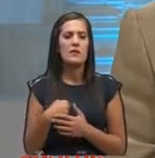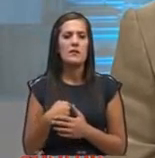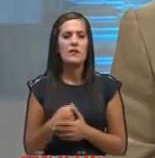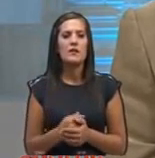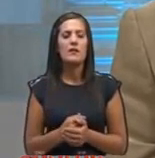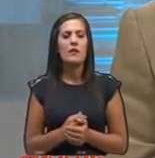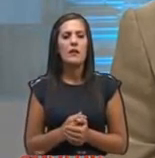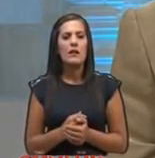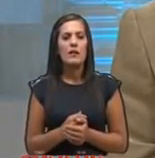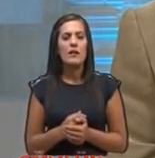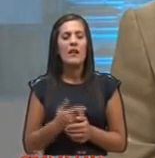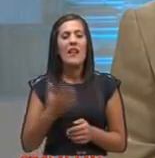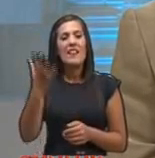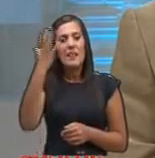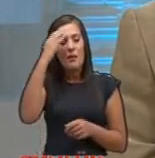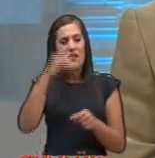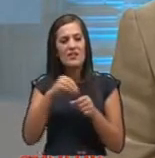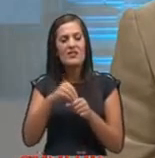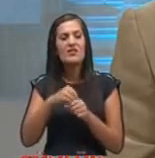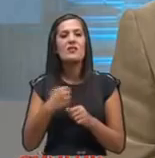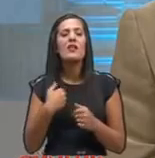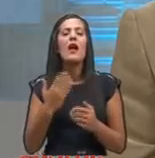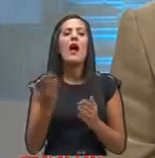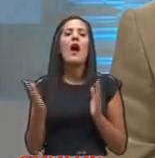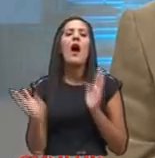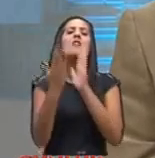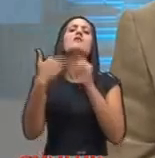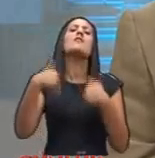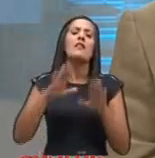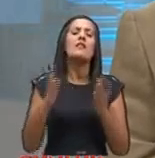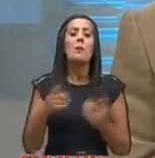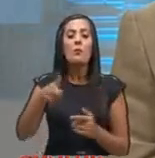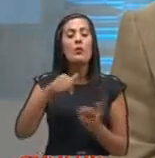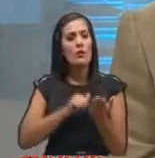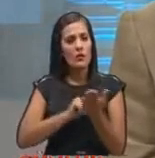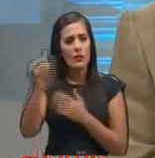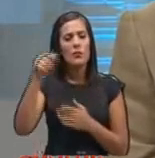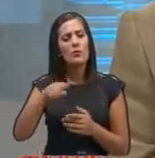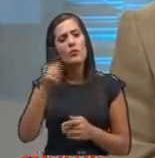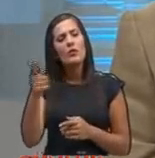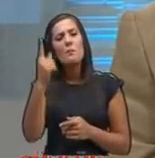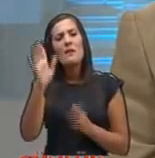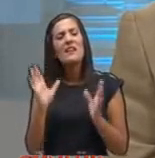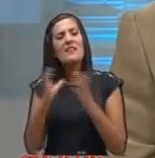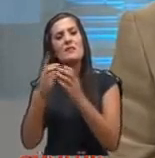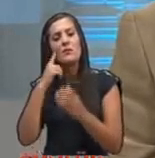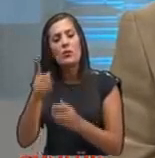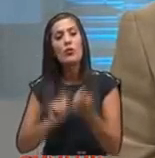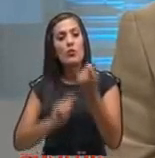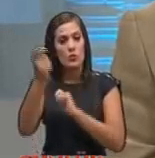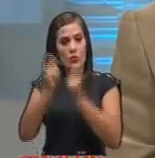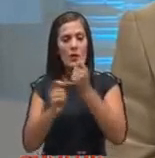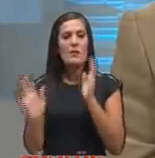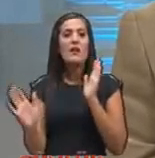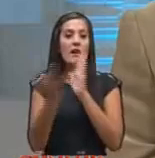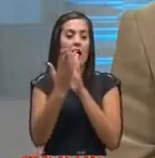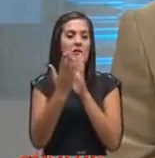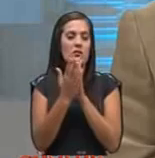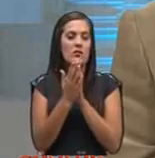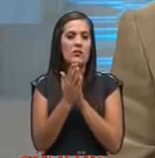olarak temelde, prensipte karşı değiliz. Ama bütün bunlar veya bunların bir kısmının uygulanmasına